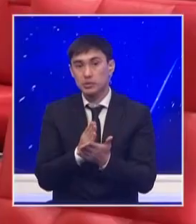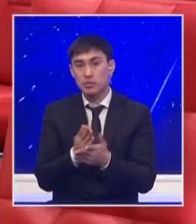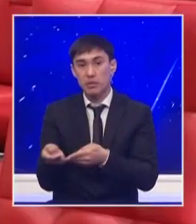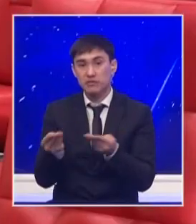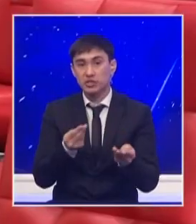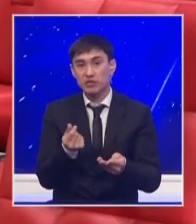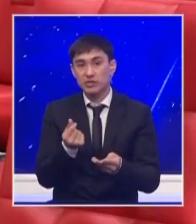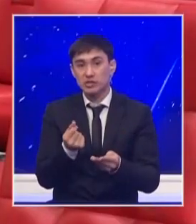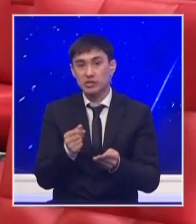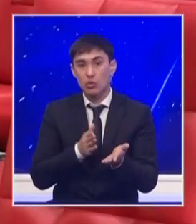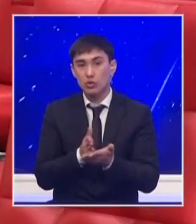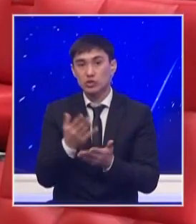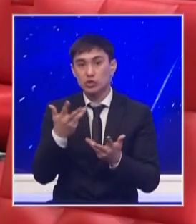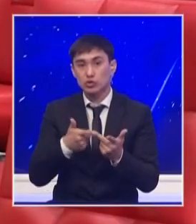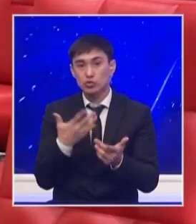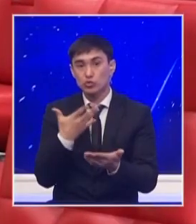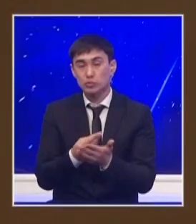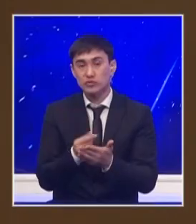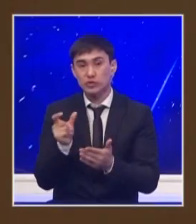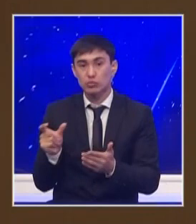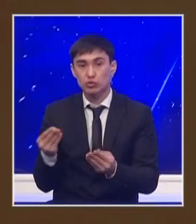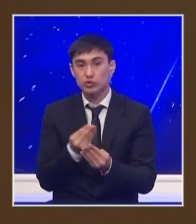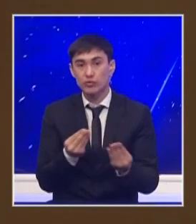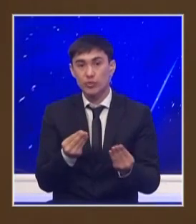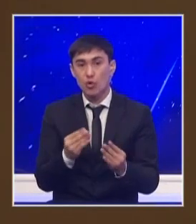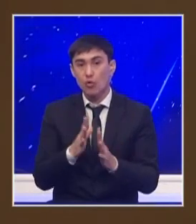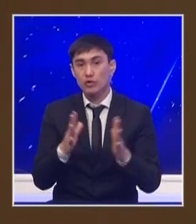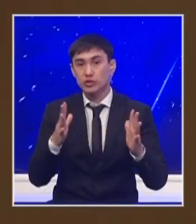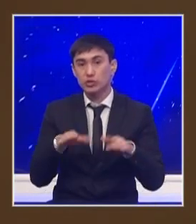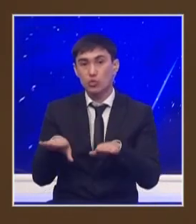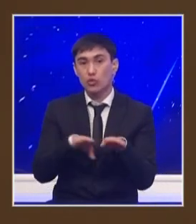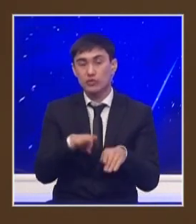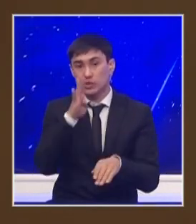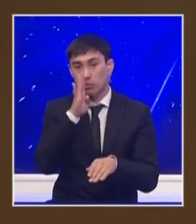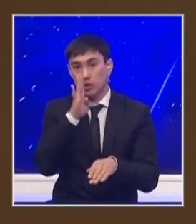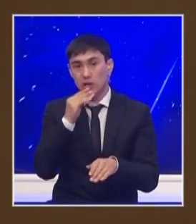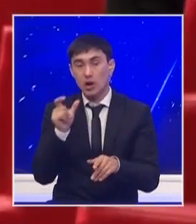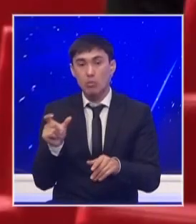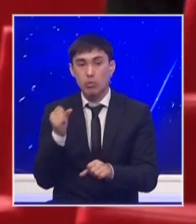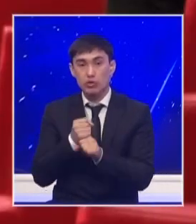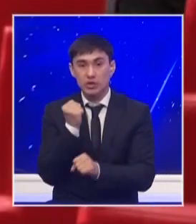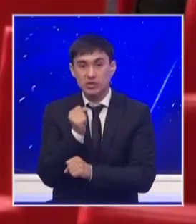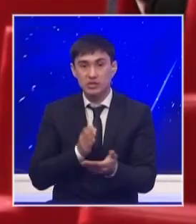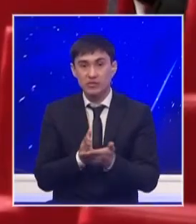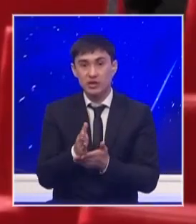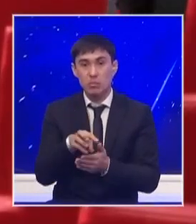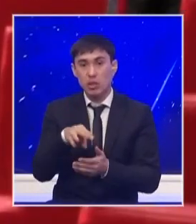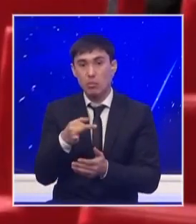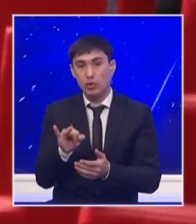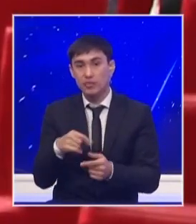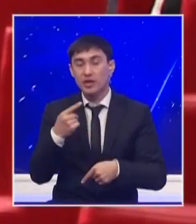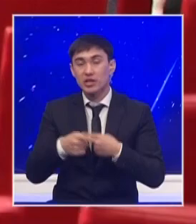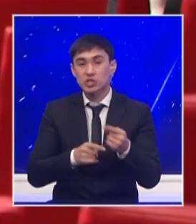привлечение инвестиций в отрасли за счет собственников имущества увеличения уровня заработной платы работников в сфере естественных монополий